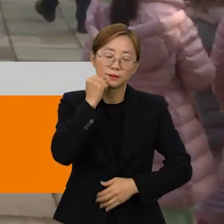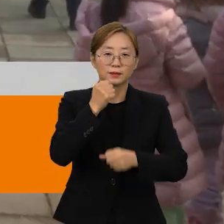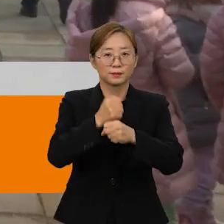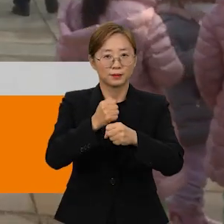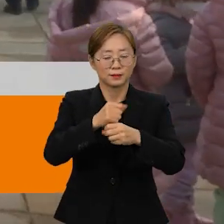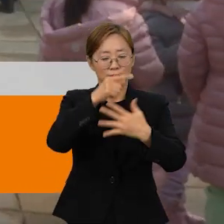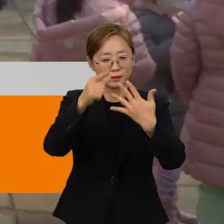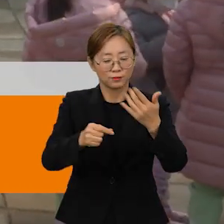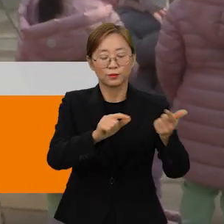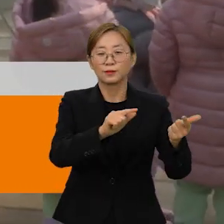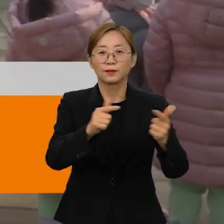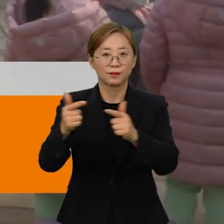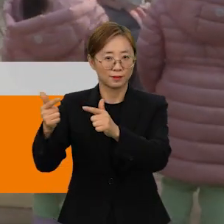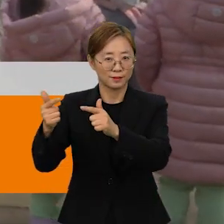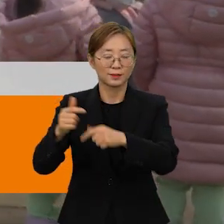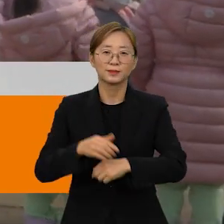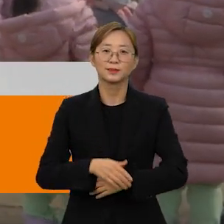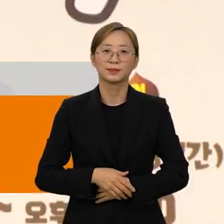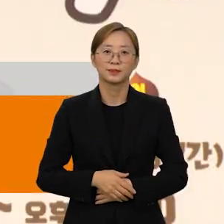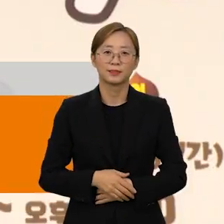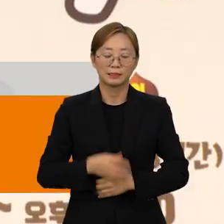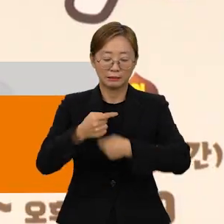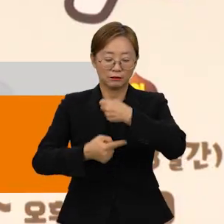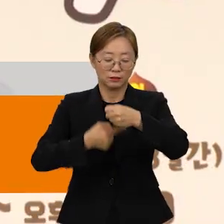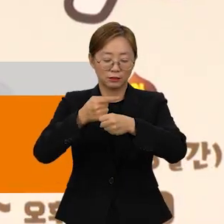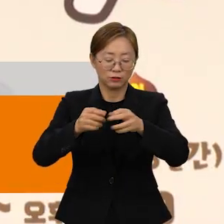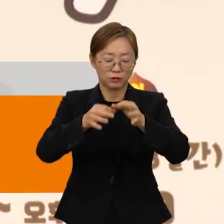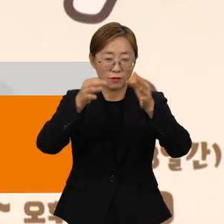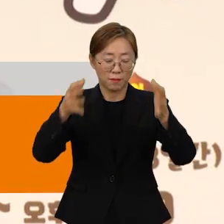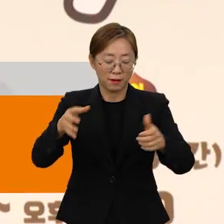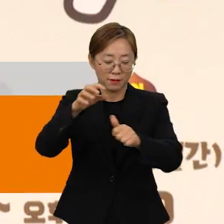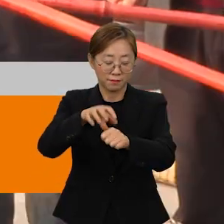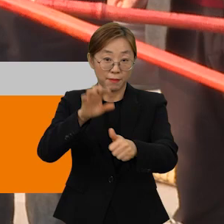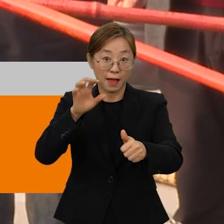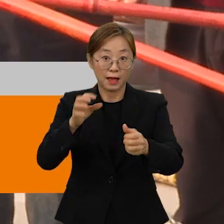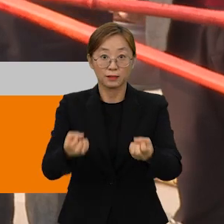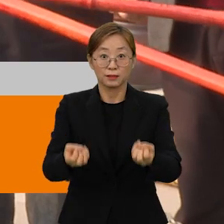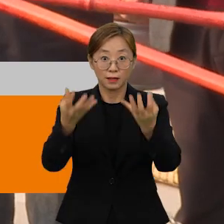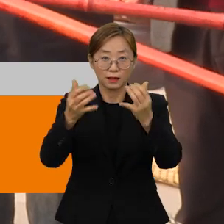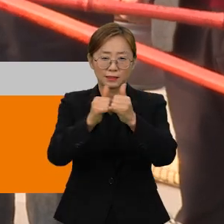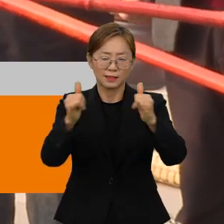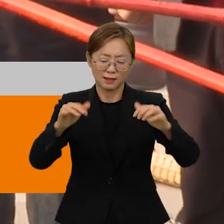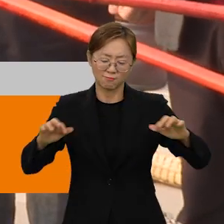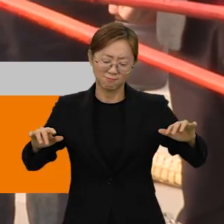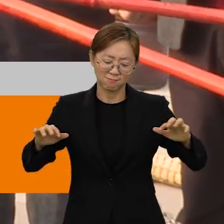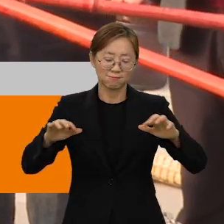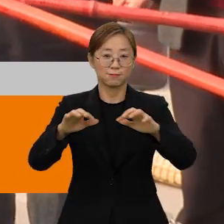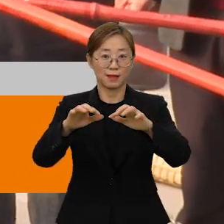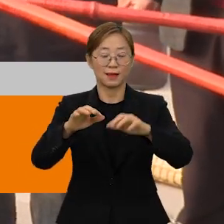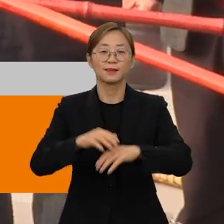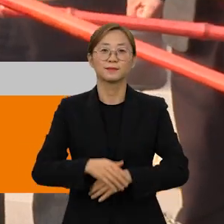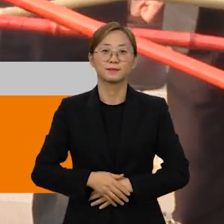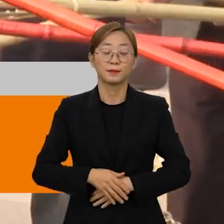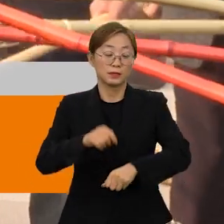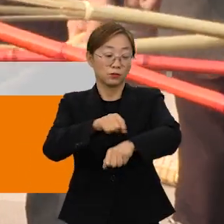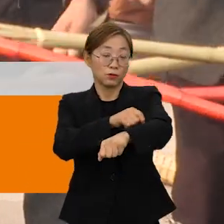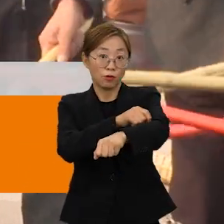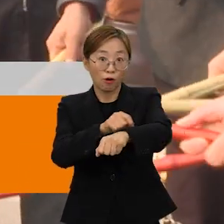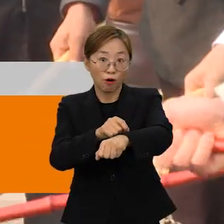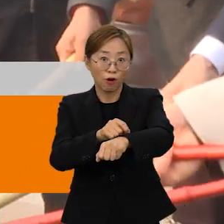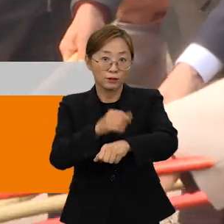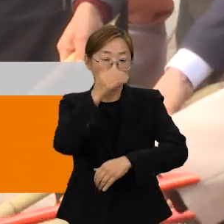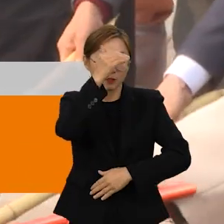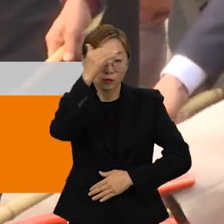등 다채로운 프로그램으로 진행되었는데요. 1년 만에 열린 대면 행사로 많은 시민들이 참석해 주었습니다.